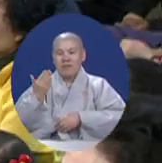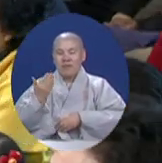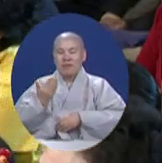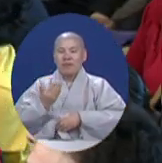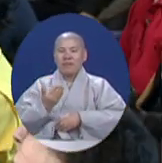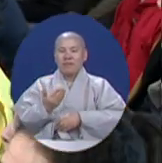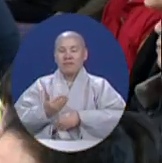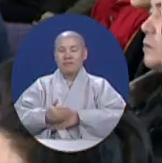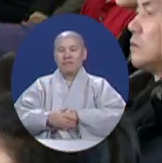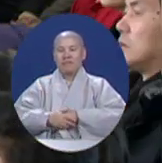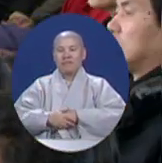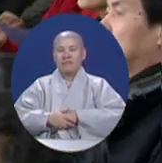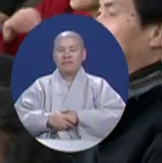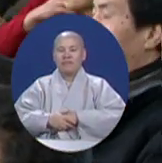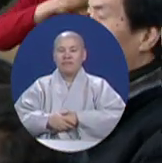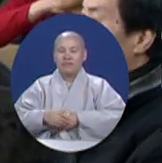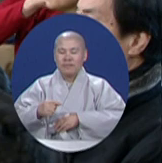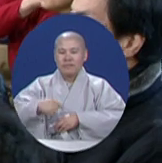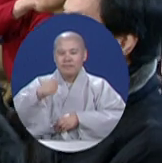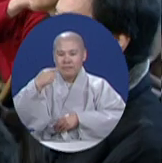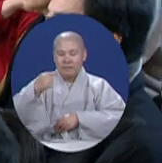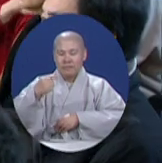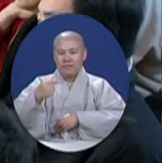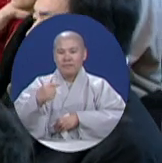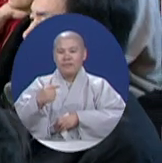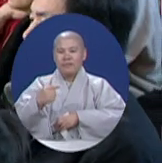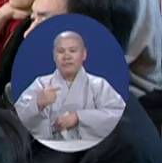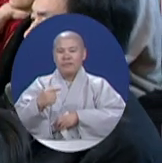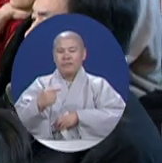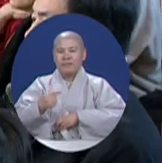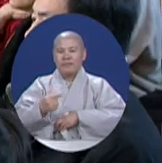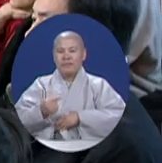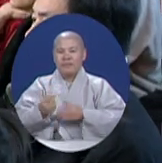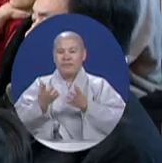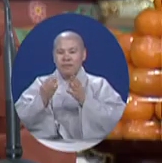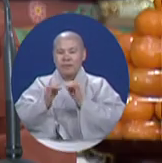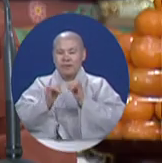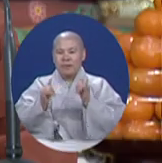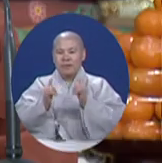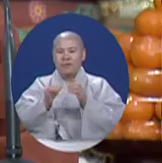돼 있고, 그 다음에 그 대중의